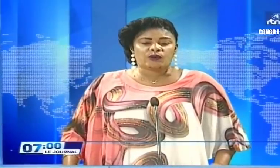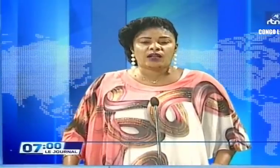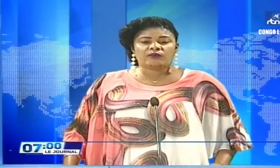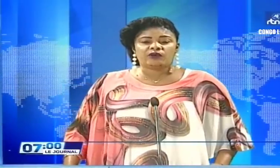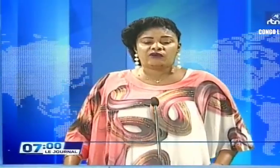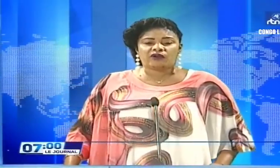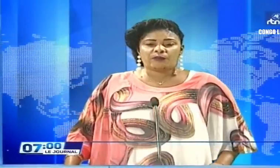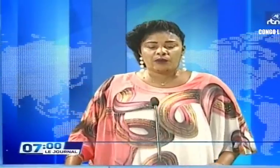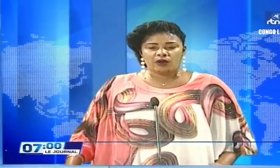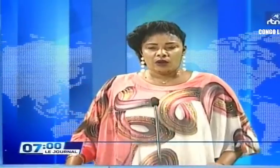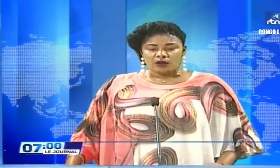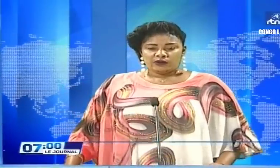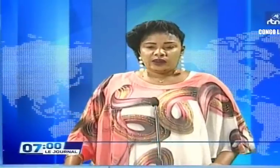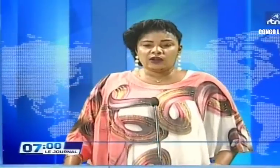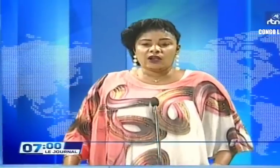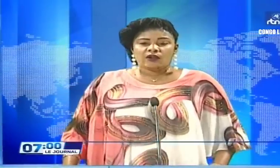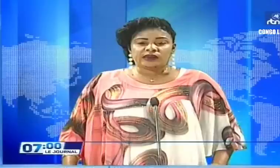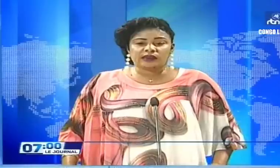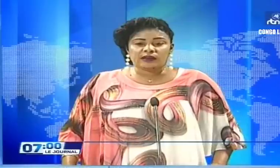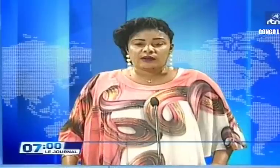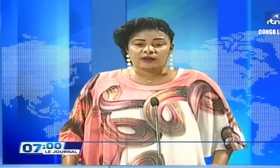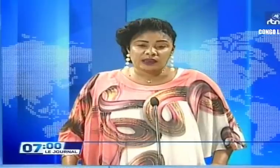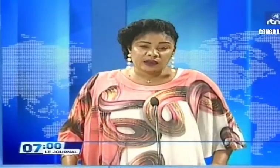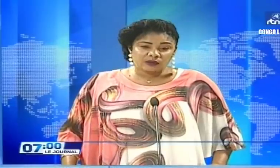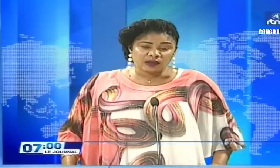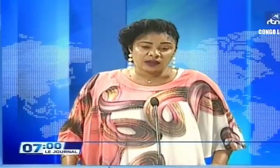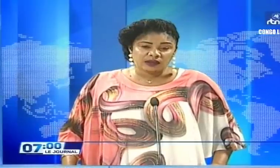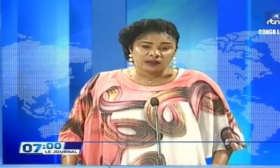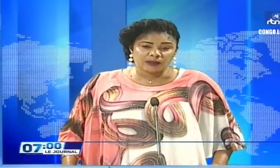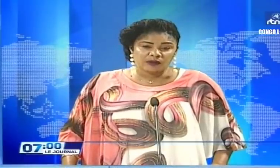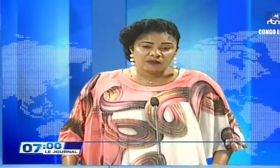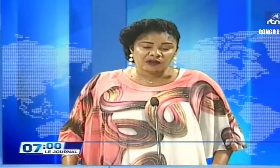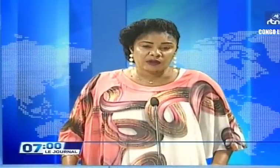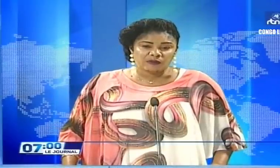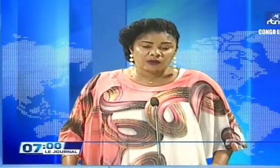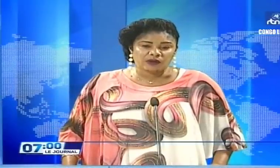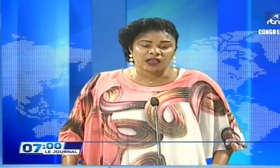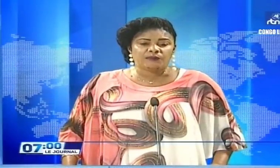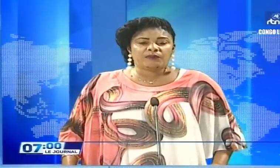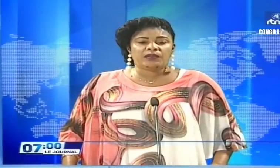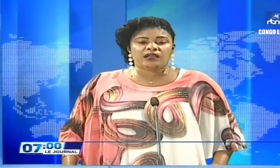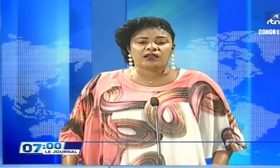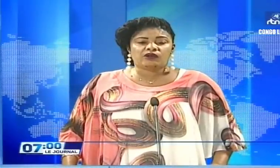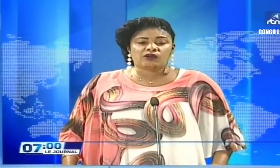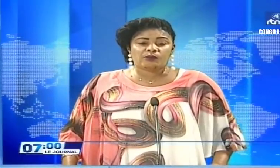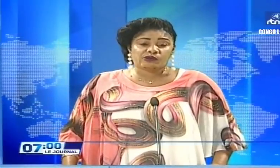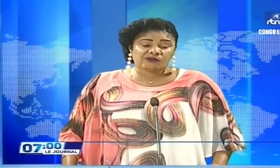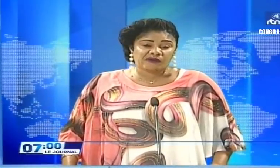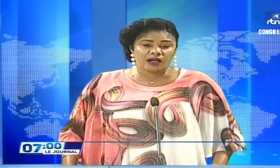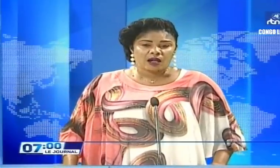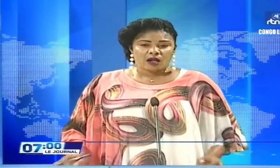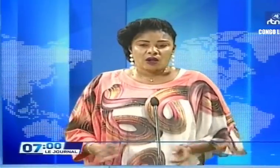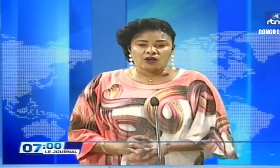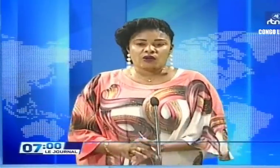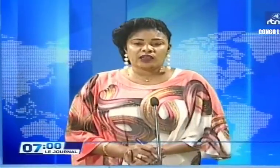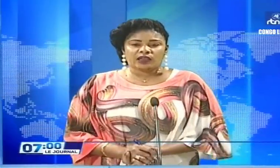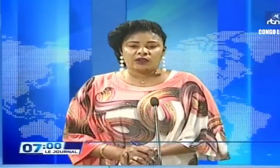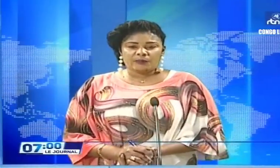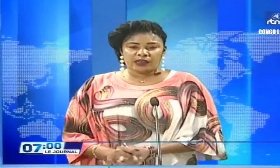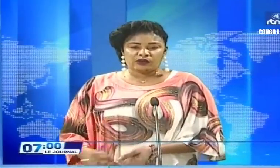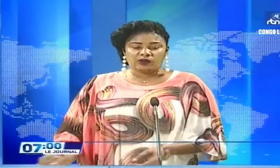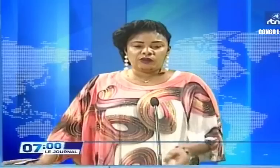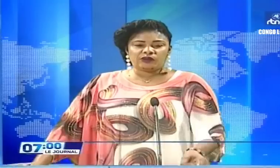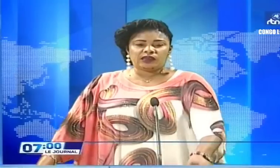du programme de développement de 145 territoires initiés par le gouvernement de la République. Ils ont pour ce faire rencontré